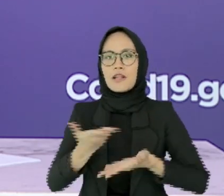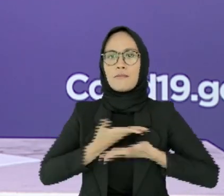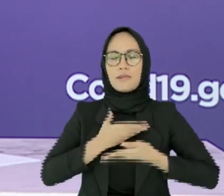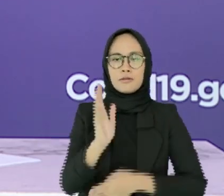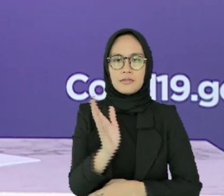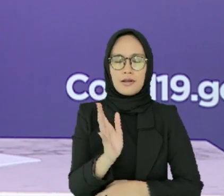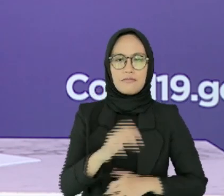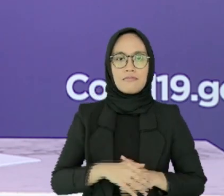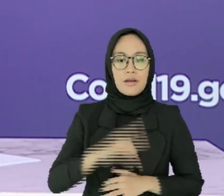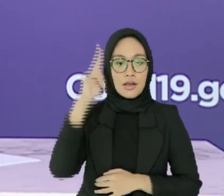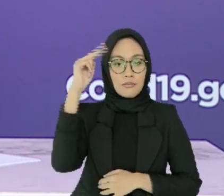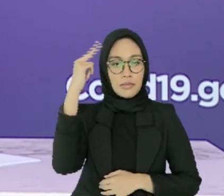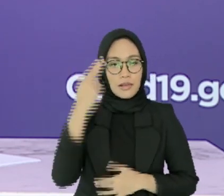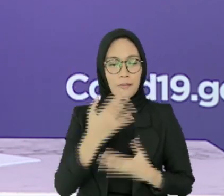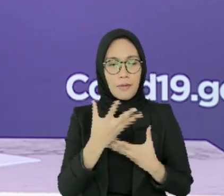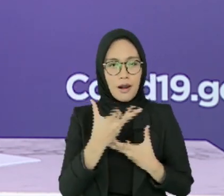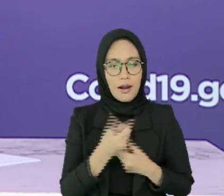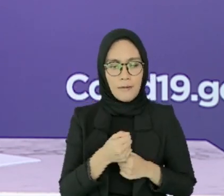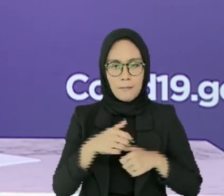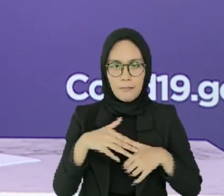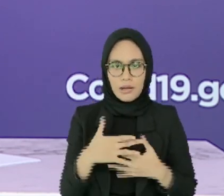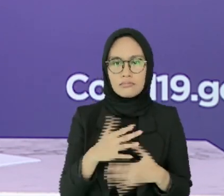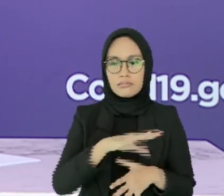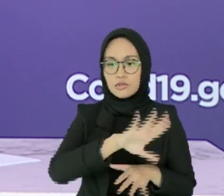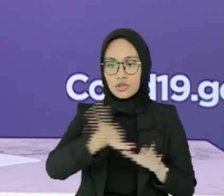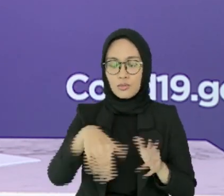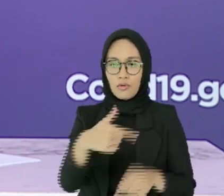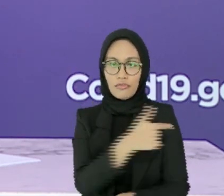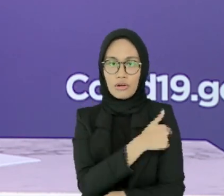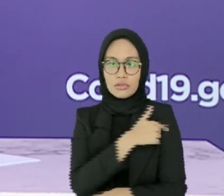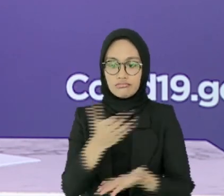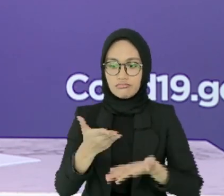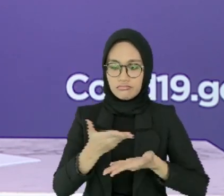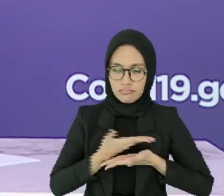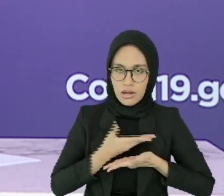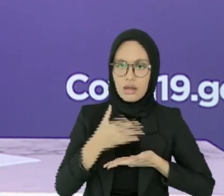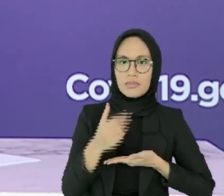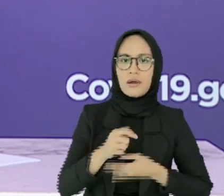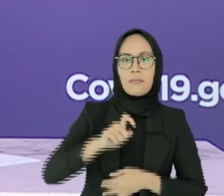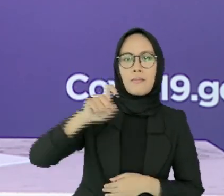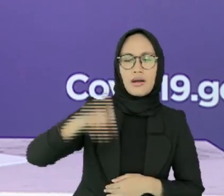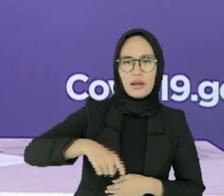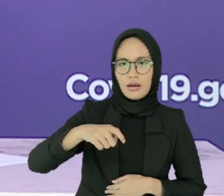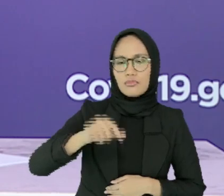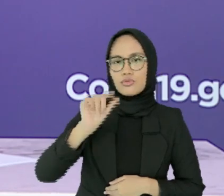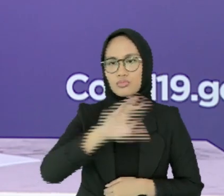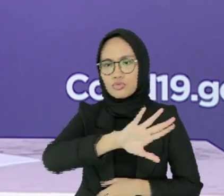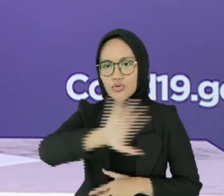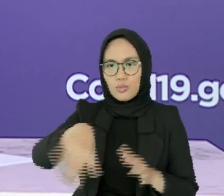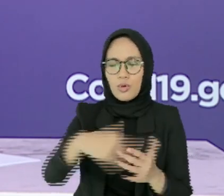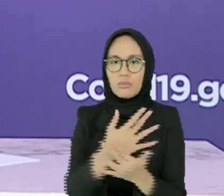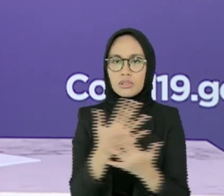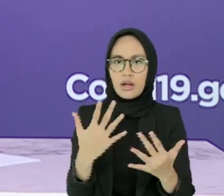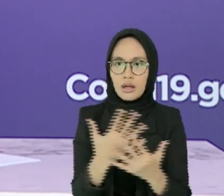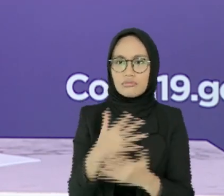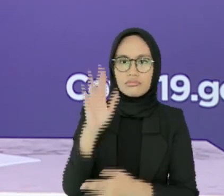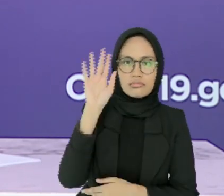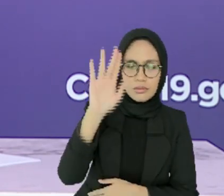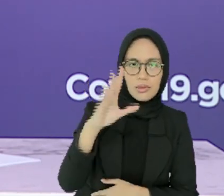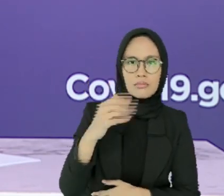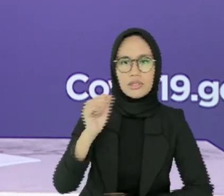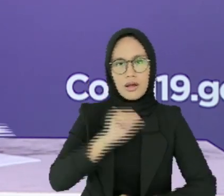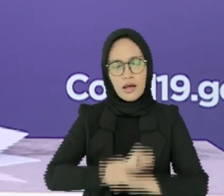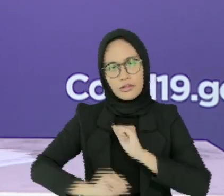vaksin yang telah diterima dapat dimanfaatkan dengan maksimal sehingga masyarakat dapat beraktivitas dengan produktif dan